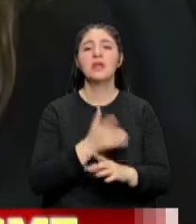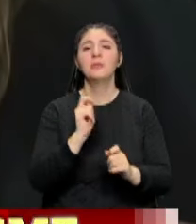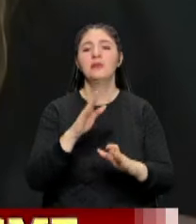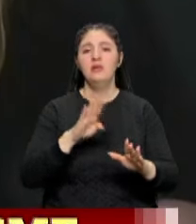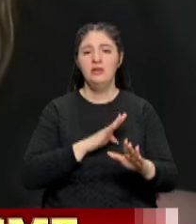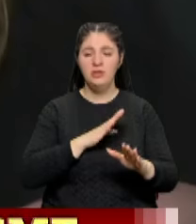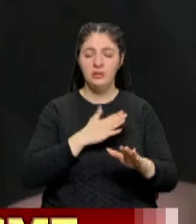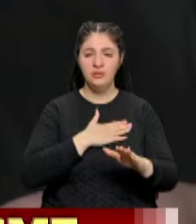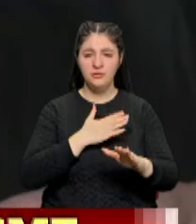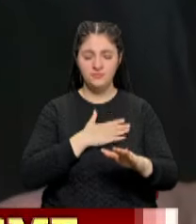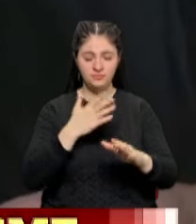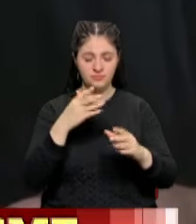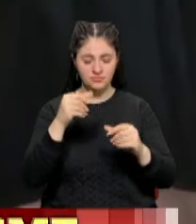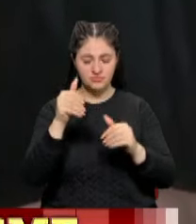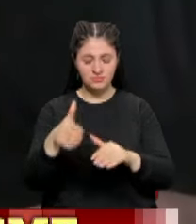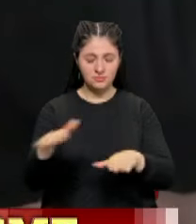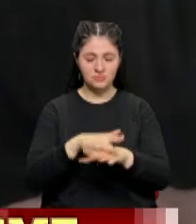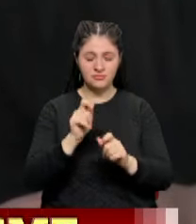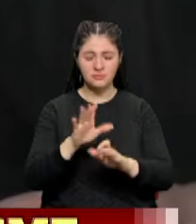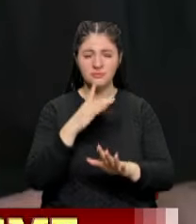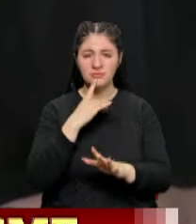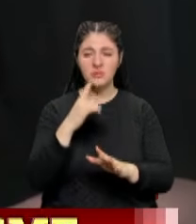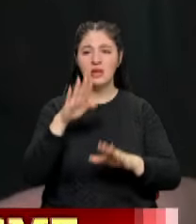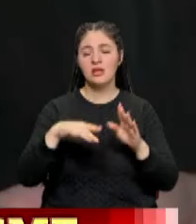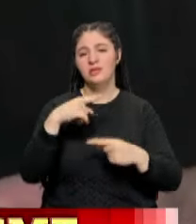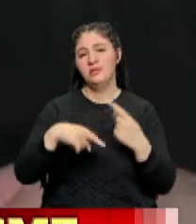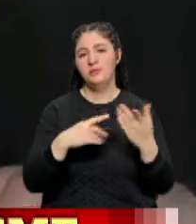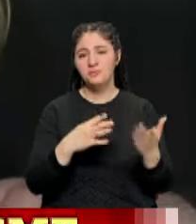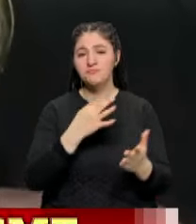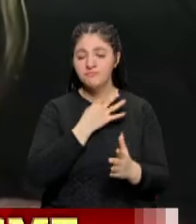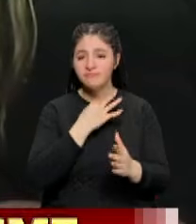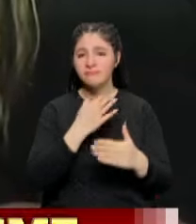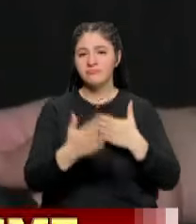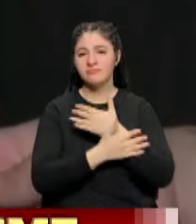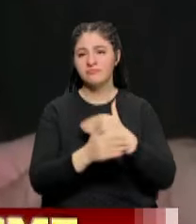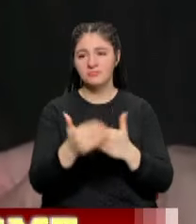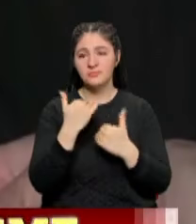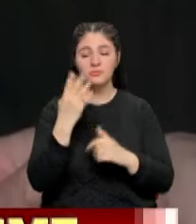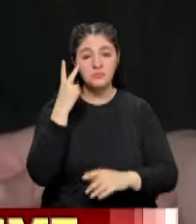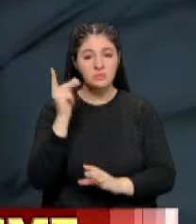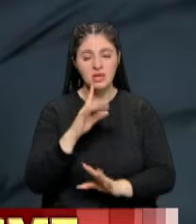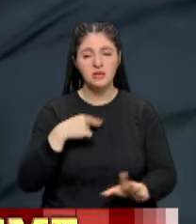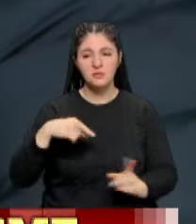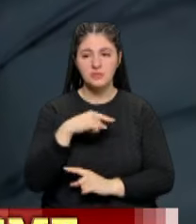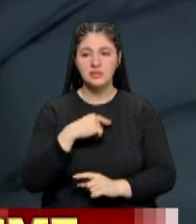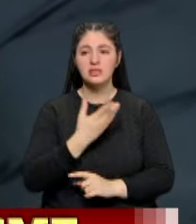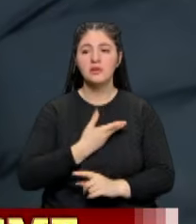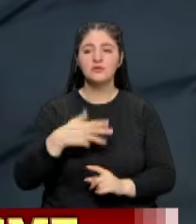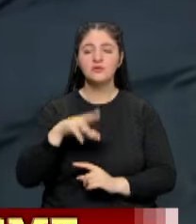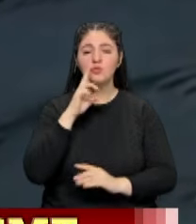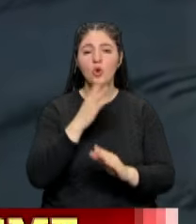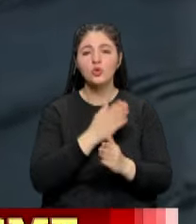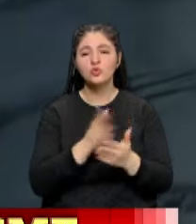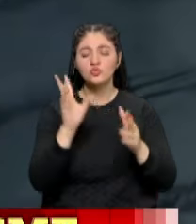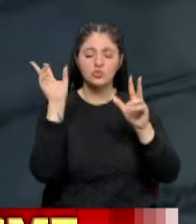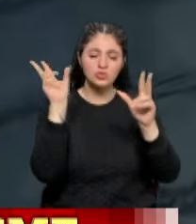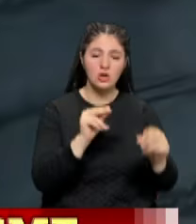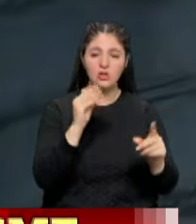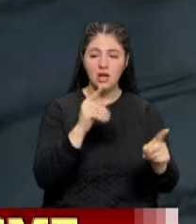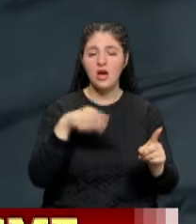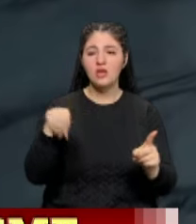evlatlarımızın üzerini toprakla örtmeyelim diye adalet arıyoruz. Lütfen yardım edin. Unutmayın bizi. Sevdikleri sonsuz uykuya